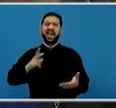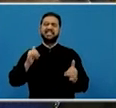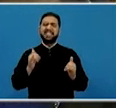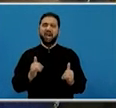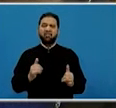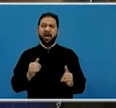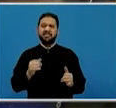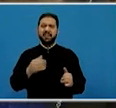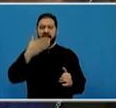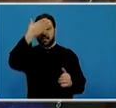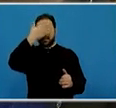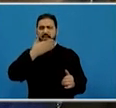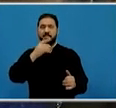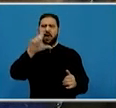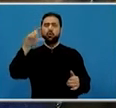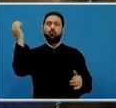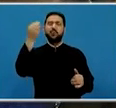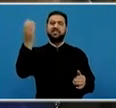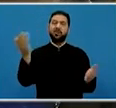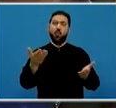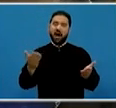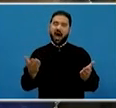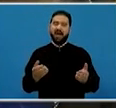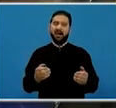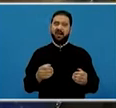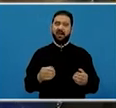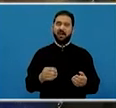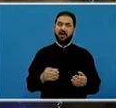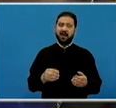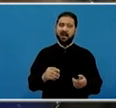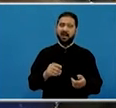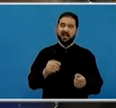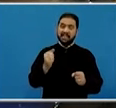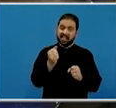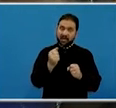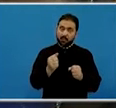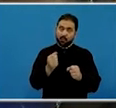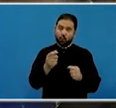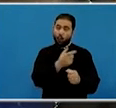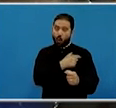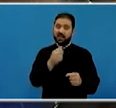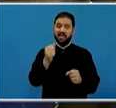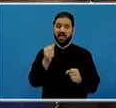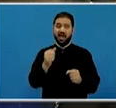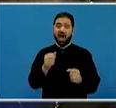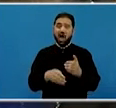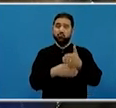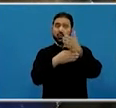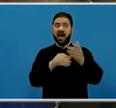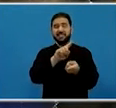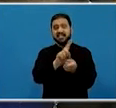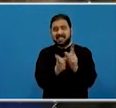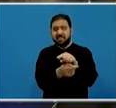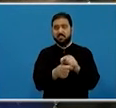chip al lui Dumnezeu care le covârșește și le copleșește pe toate, și chiar și omul acesta foarte secularizat, individualizat și